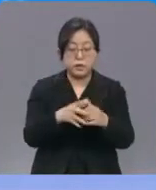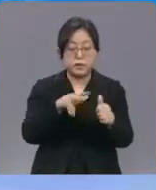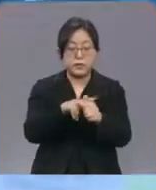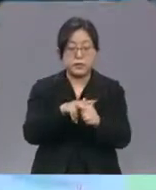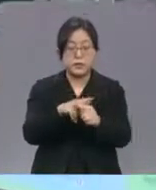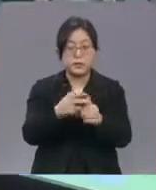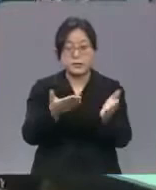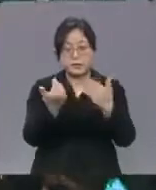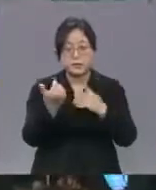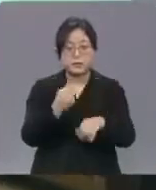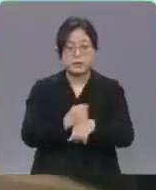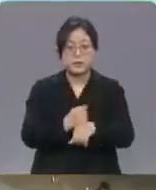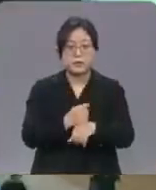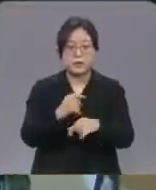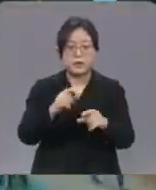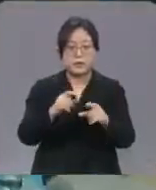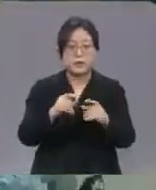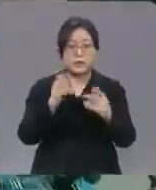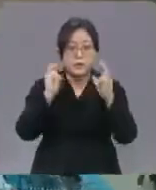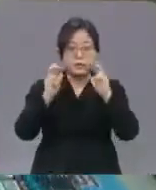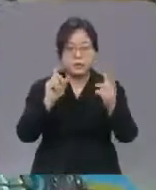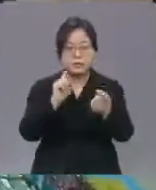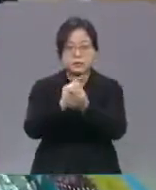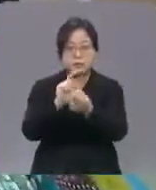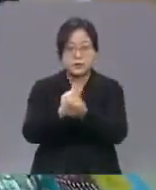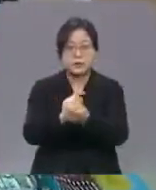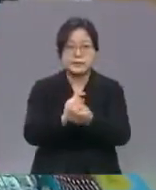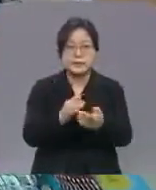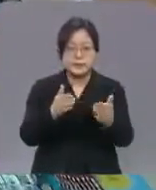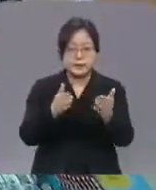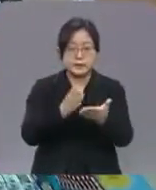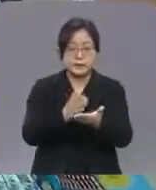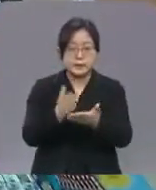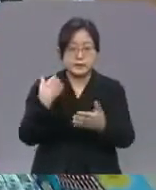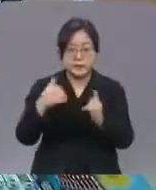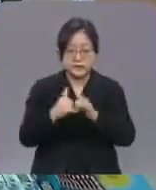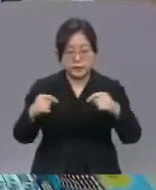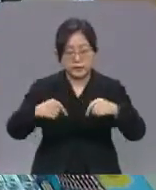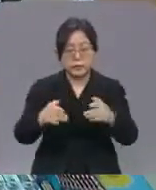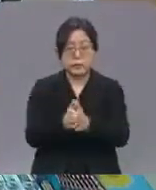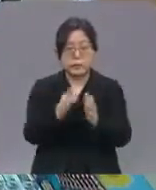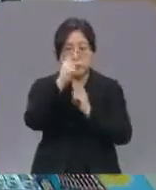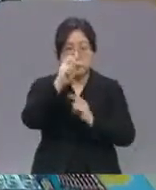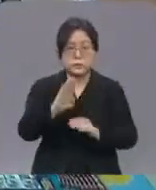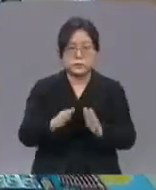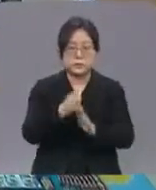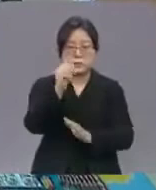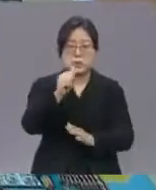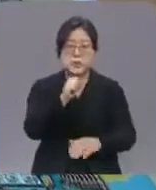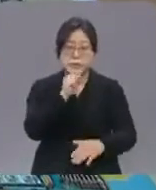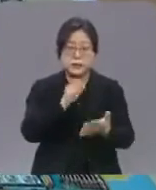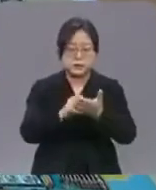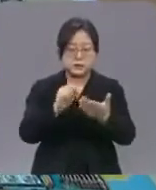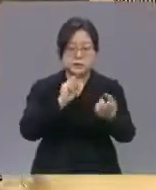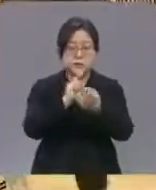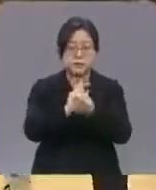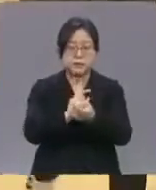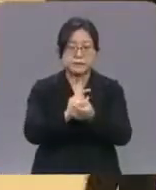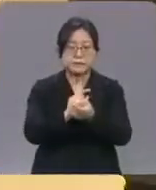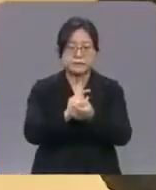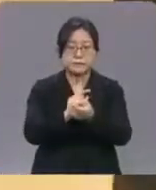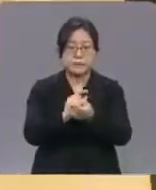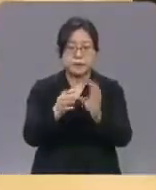유치와 관련해서 일부 업체와 접촉하는 등 실무 논의에 들어갔습니다. 이용섭 시장은 기자들과 만나 해당